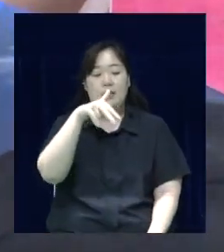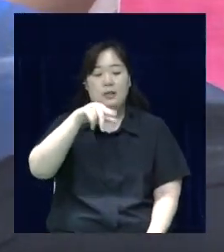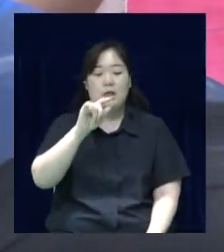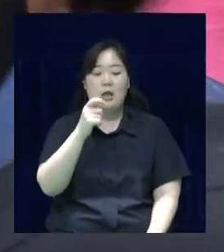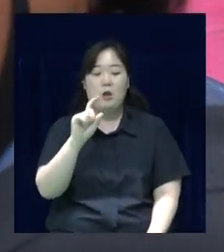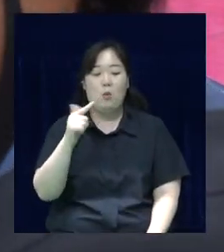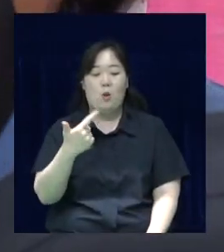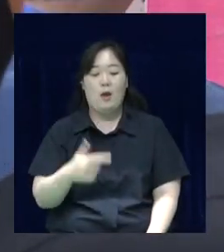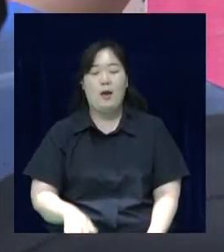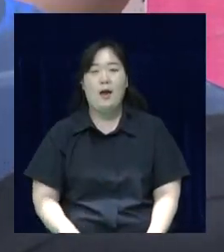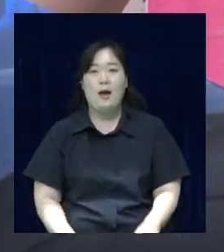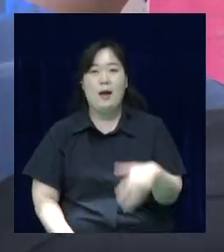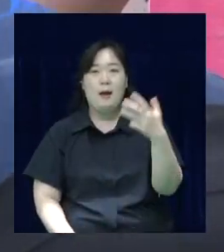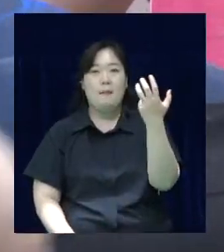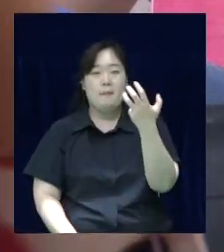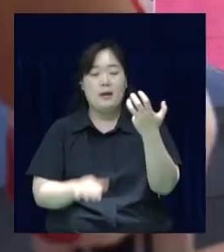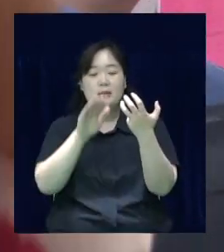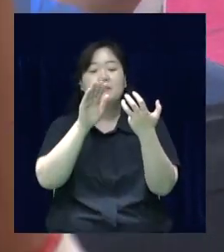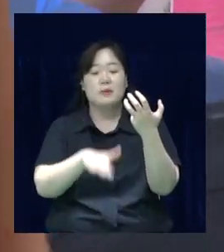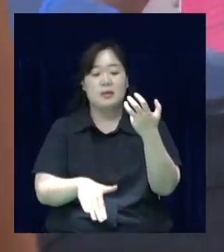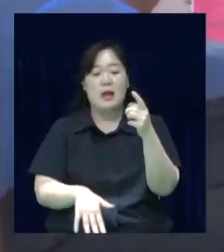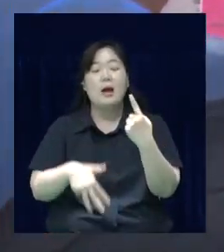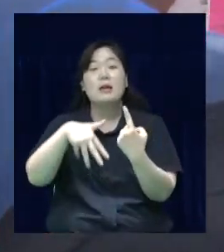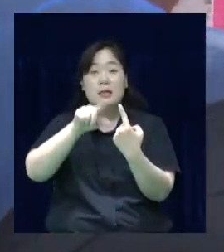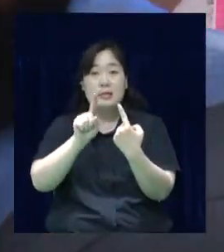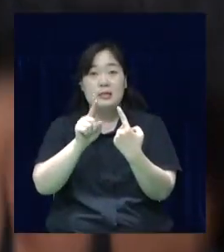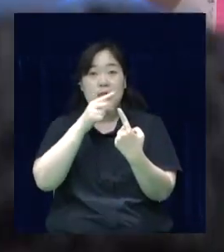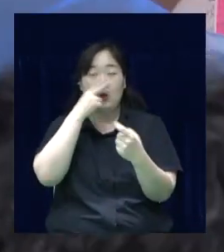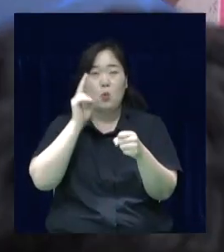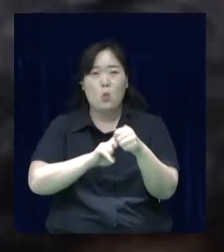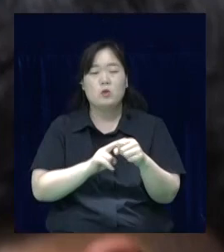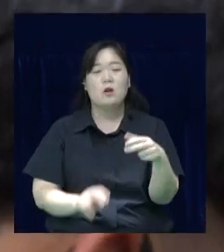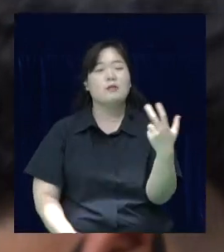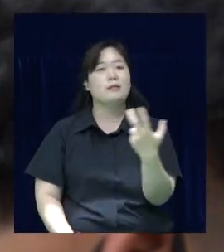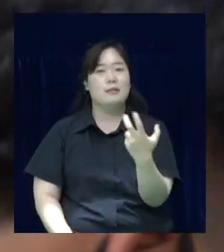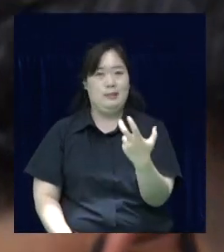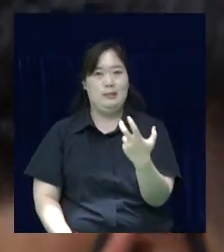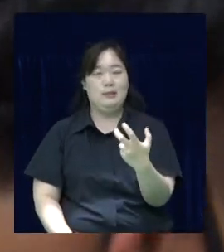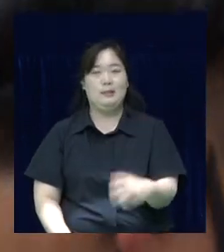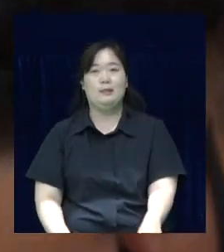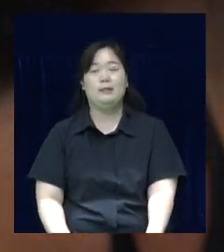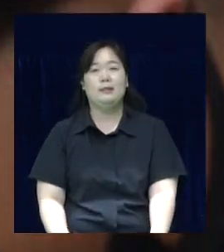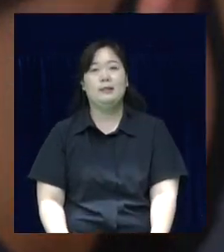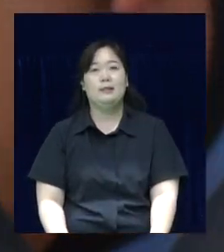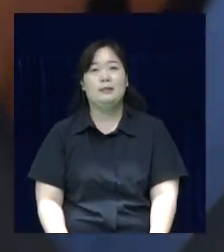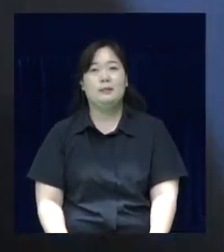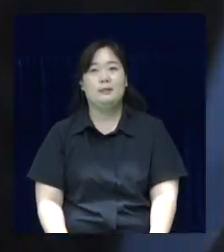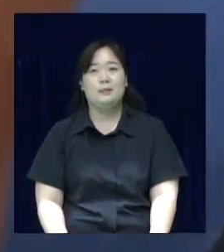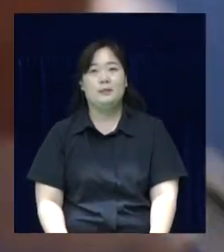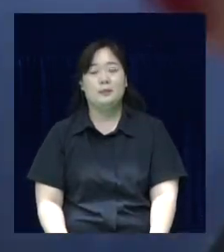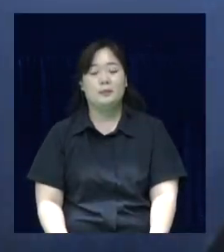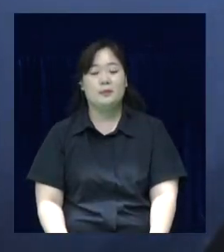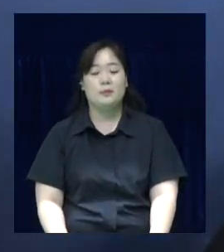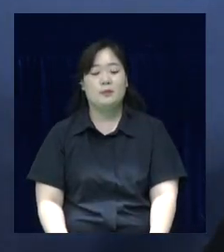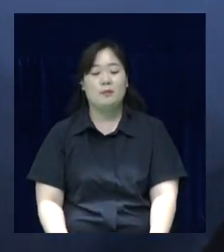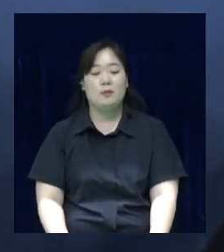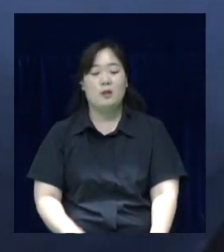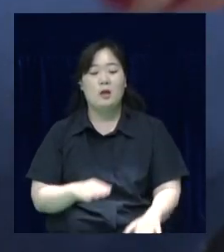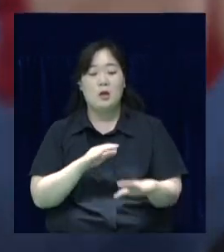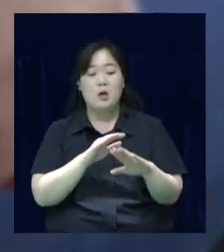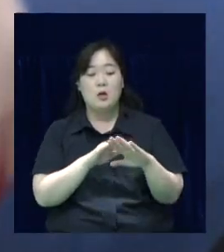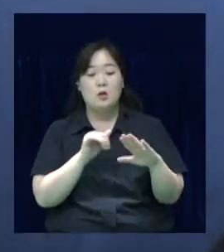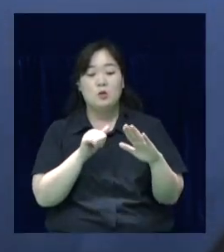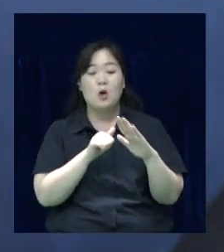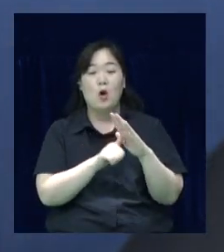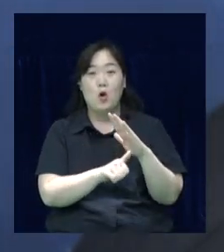선수 80kg 이하 체급 1차 예. 시도는 70kg을 선택을 했습니다. 이동명 선수에 비해서 두 배